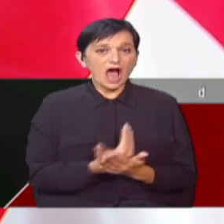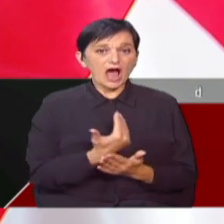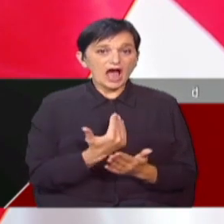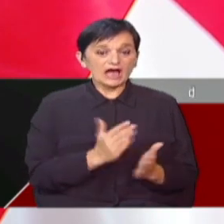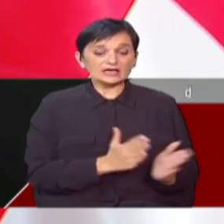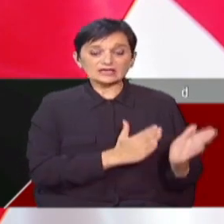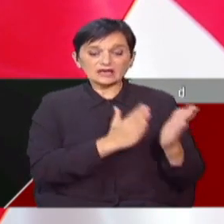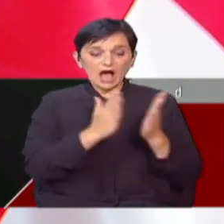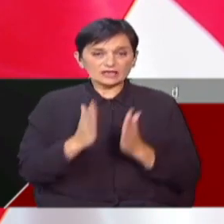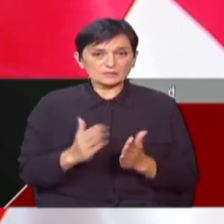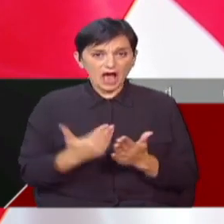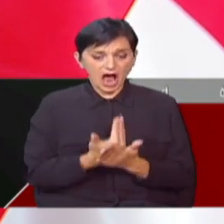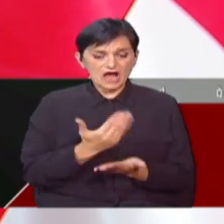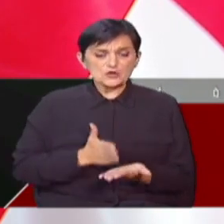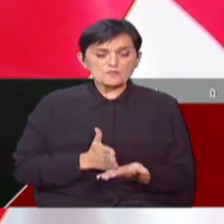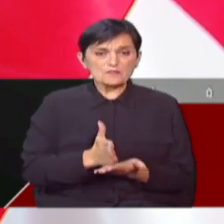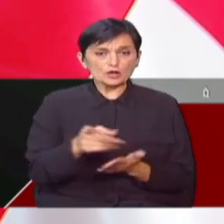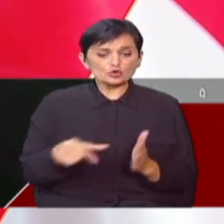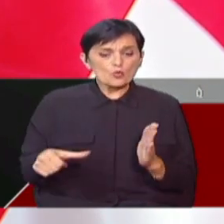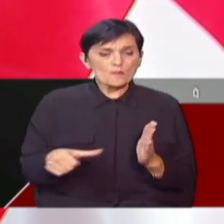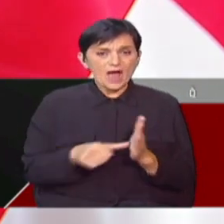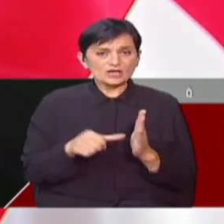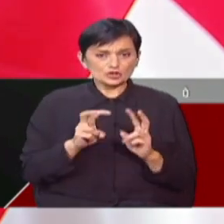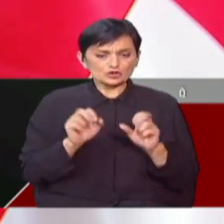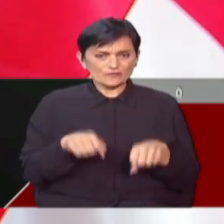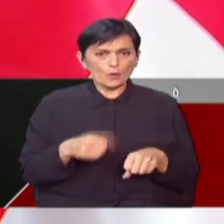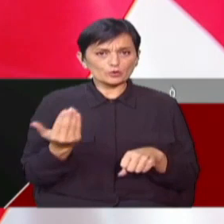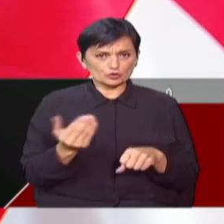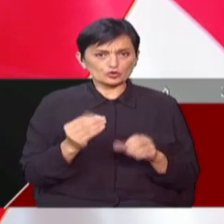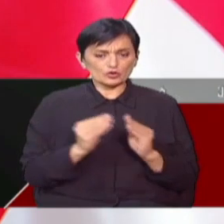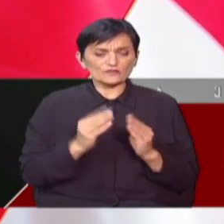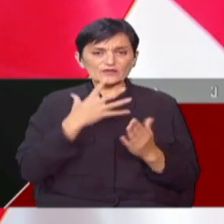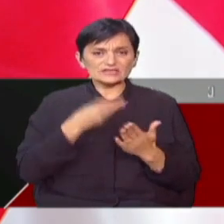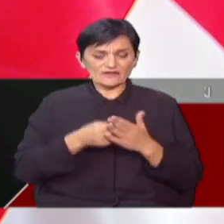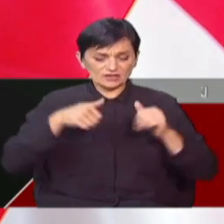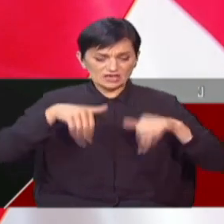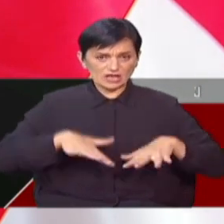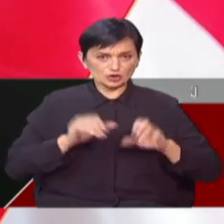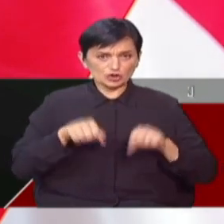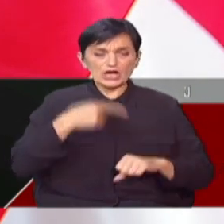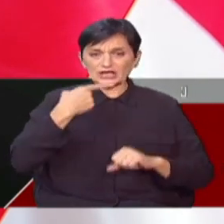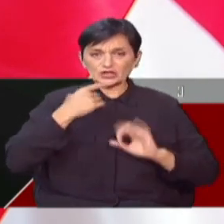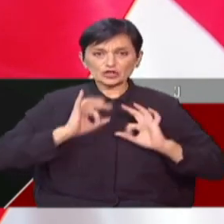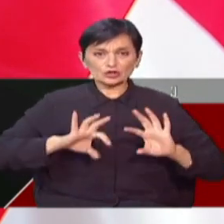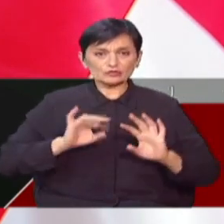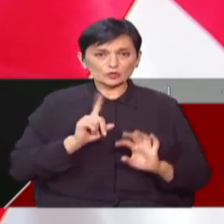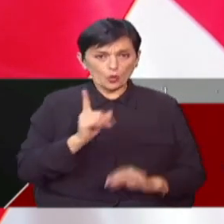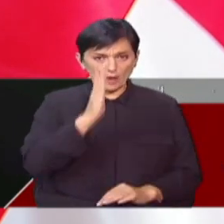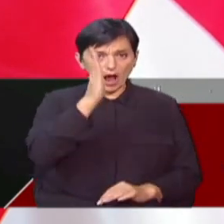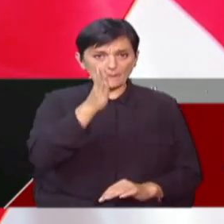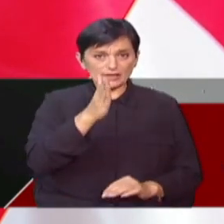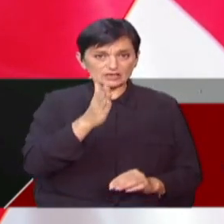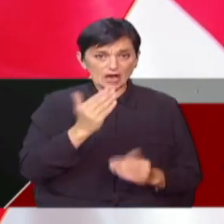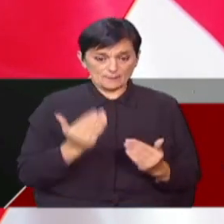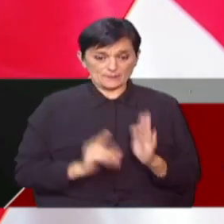ასპარეზი ან ახალი მიმართულება, რომლის მეშვეობითაც ის კვლავ შეცვლის თავის გადაწყვეტილებას და ითქვის, რომ ის აპირებს